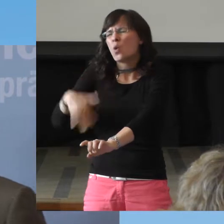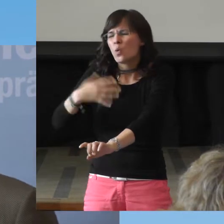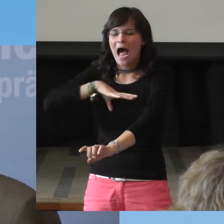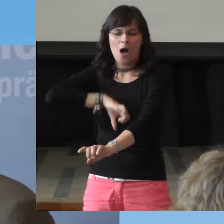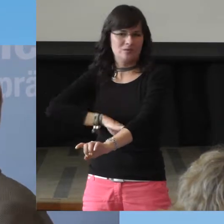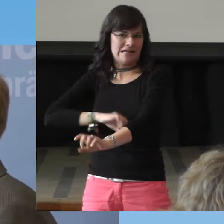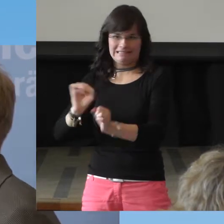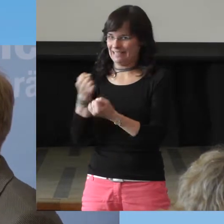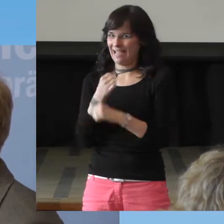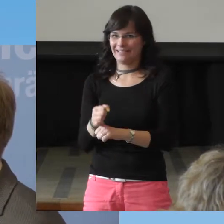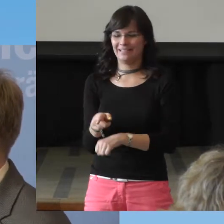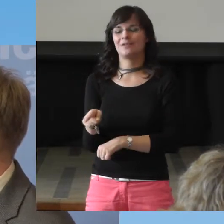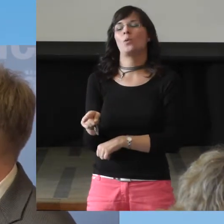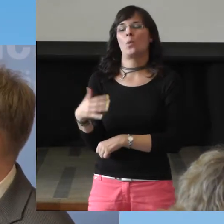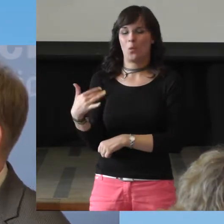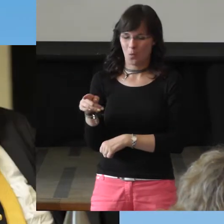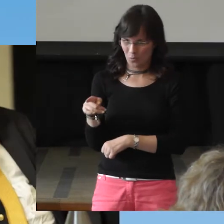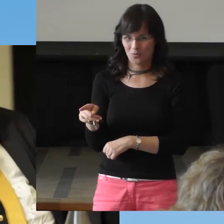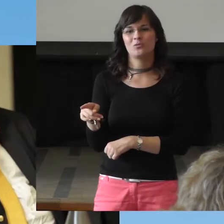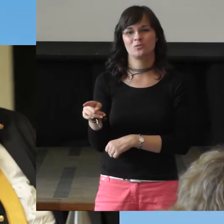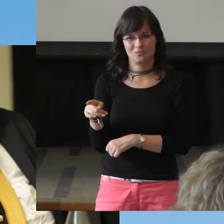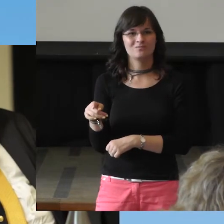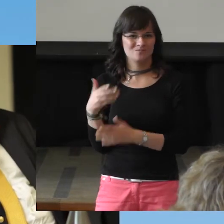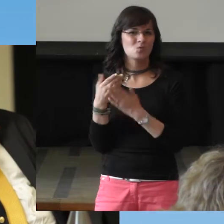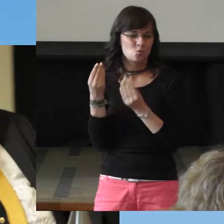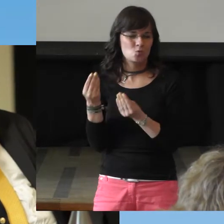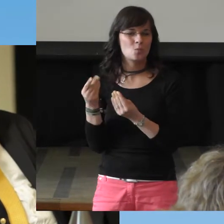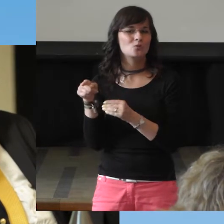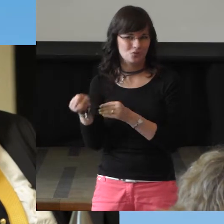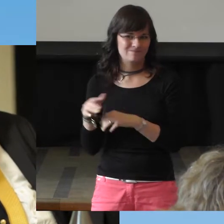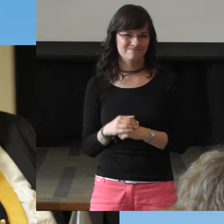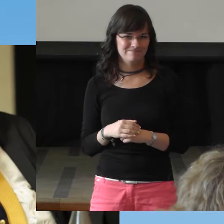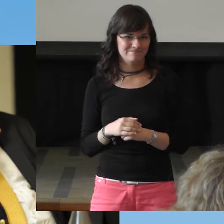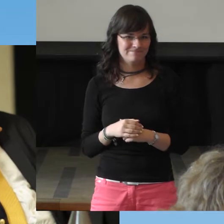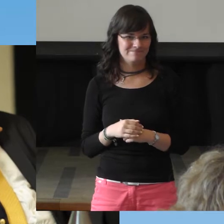Das kann man zwar nicht als entscheidendes Kriterium sehen, aber das findet man relativ häufig.